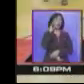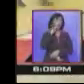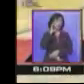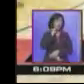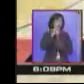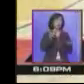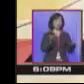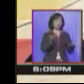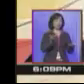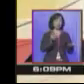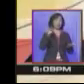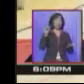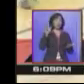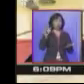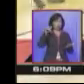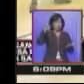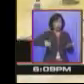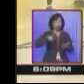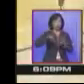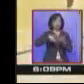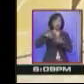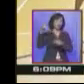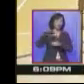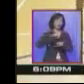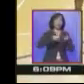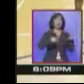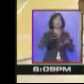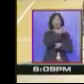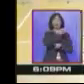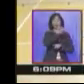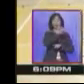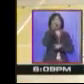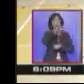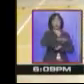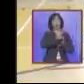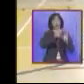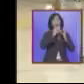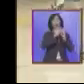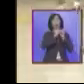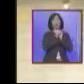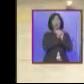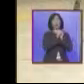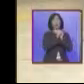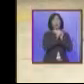sa Sabado na ng umaga siya darating dito sa Pilipinas kasama ang kanyang pamilya.